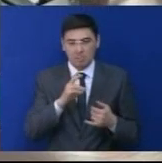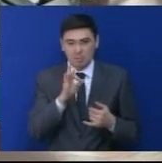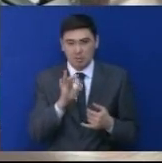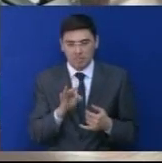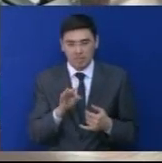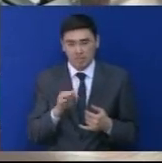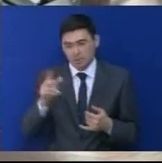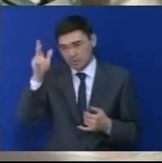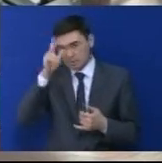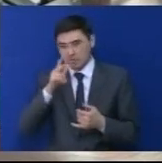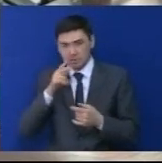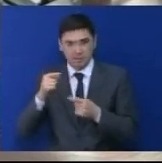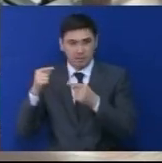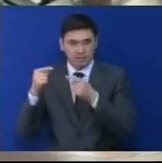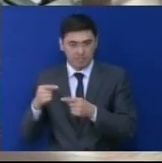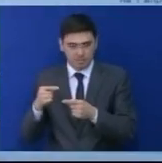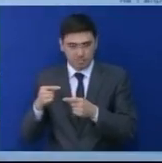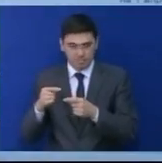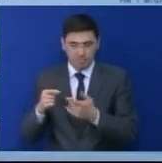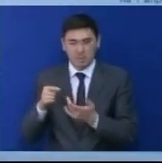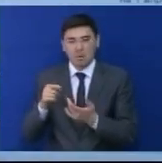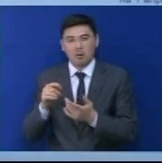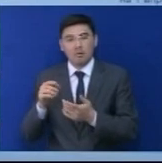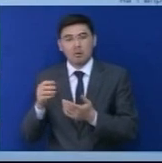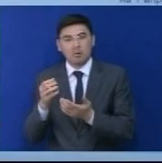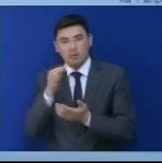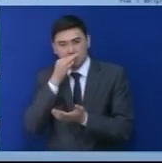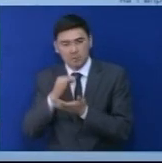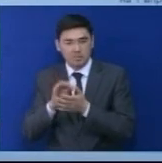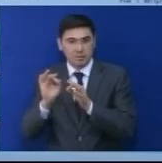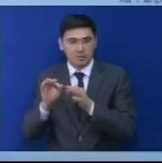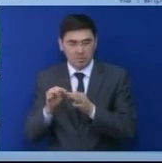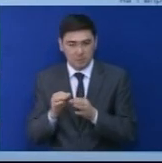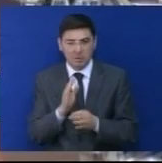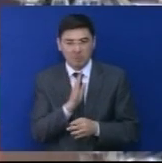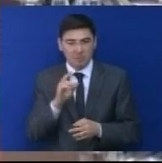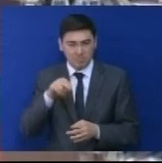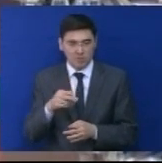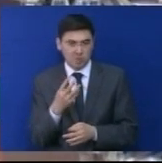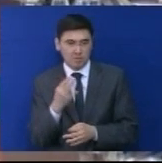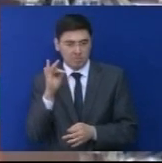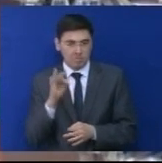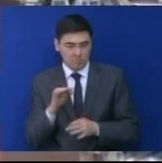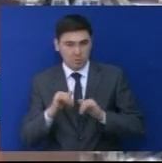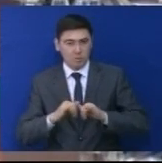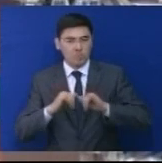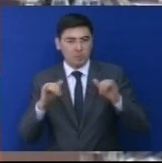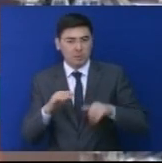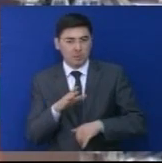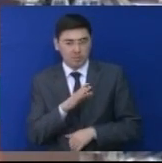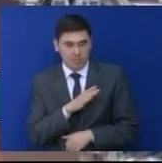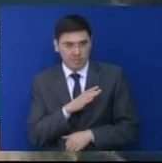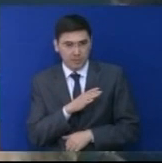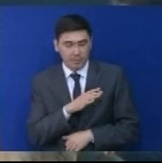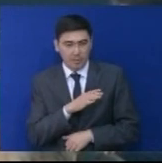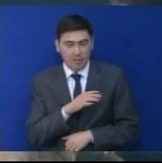первого квартала. Показатели довольно хорошие. Валовой внутренний продукт вырос почти на 4%. По основным ключевым